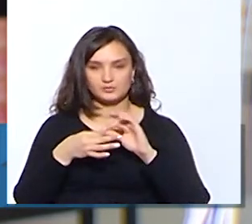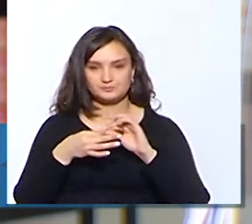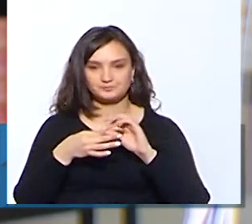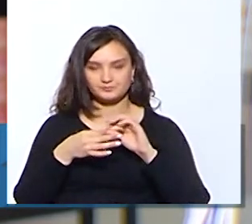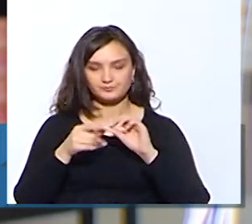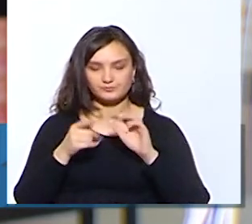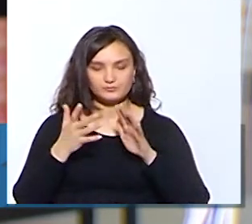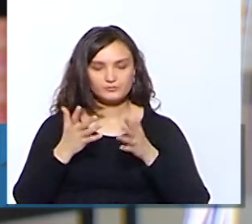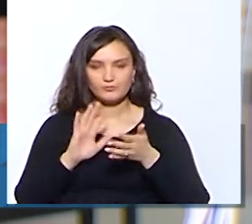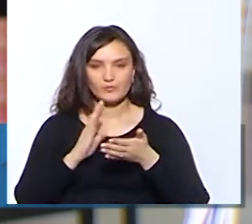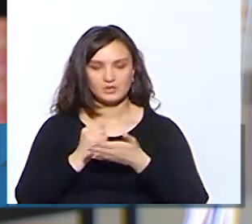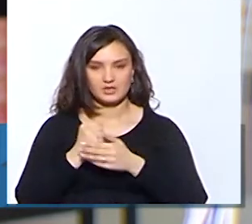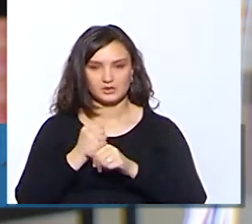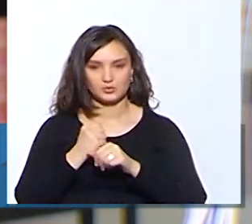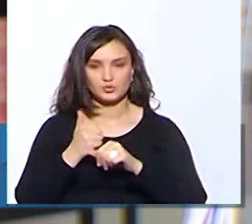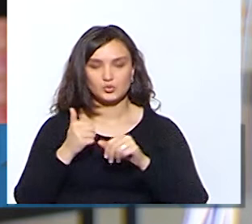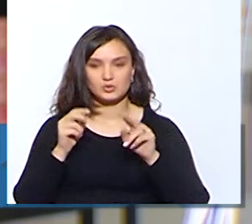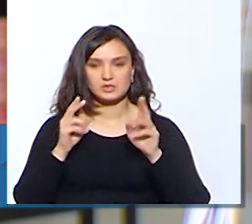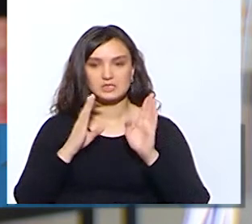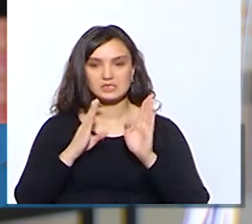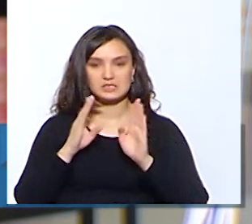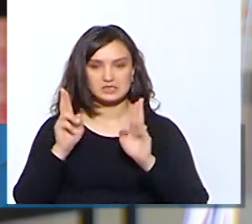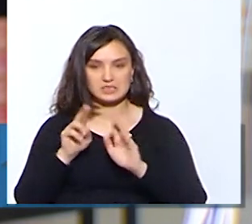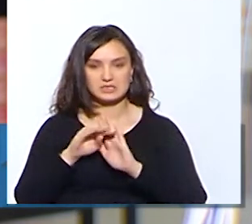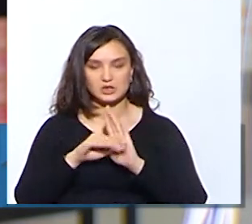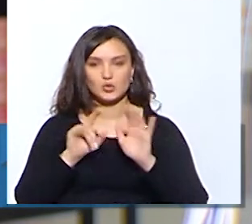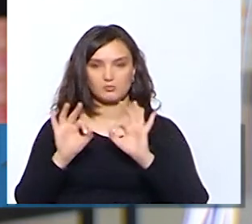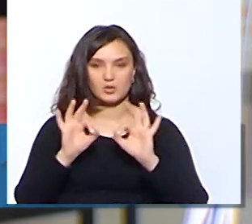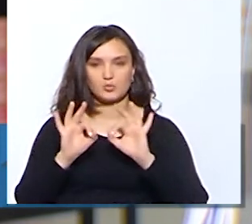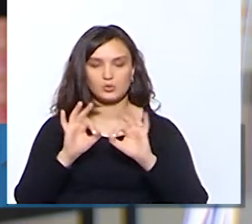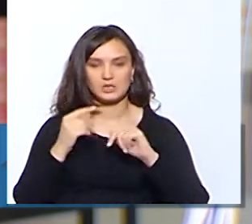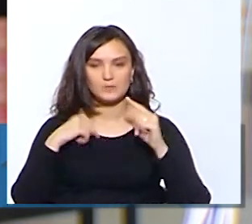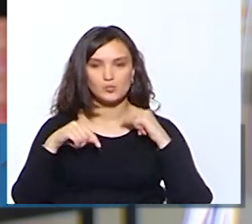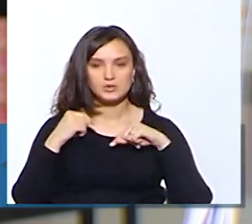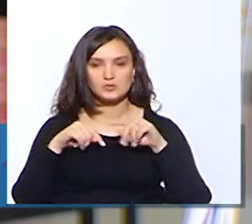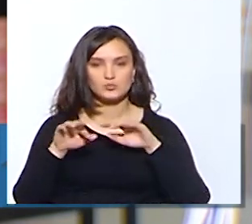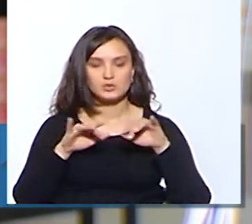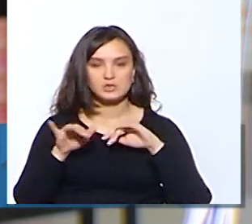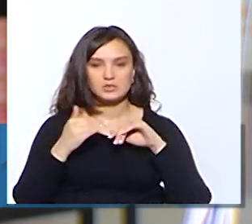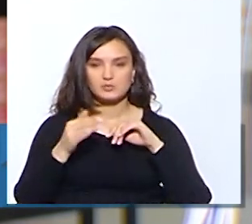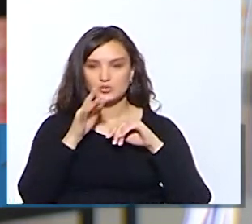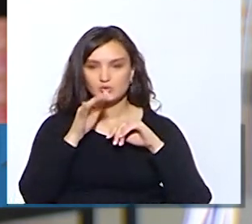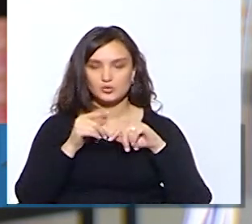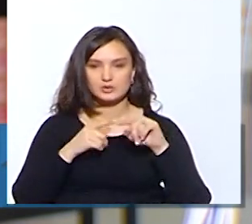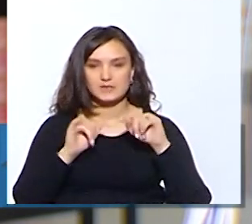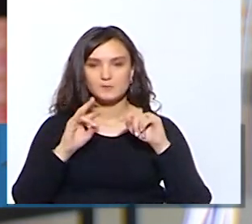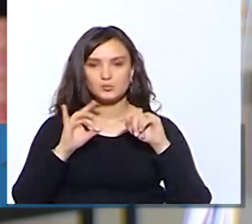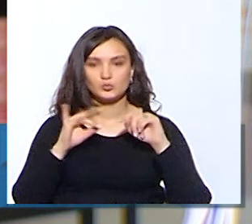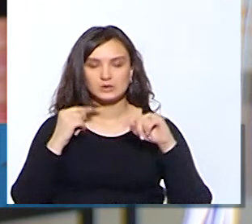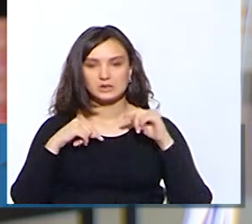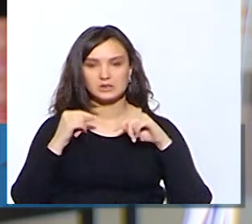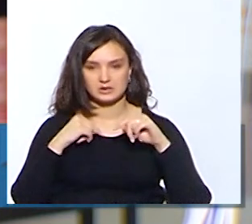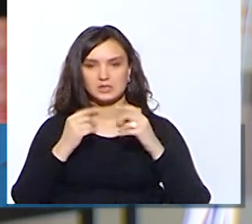თუ არ მოახდინოს და როგორც წესი ნორმალური იმუნური სისტემის ფუნქციონირების დროს იმუნური სისტემა